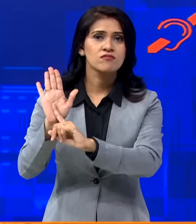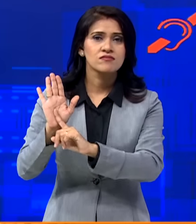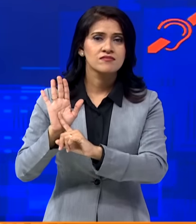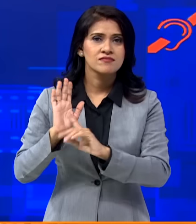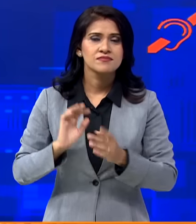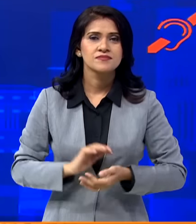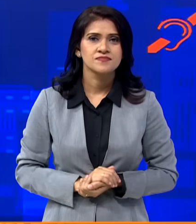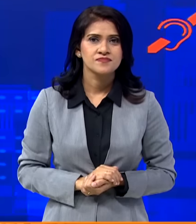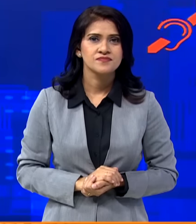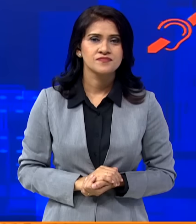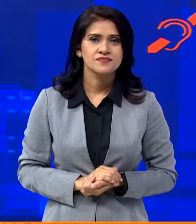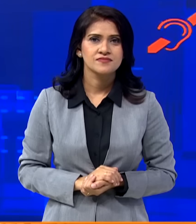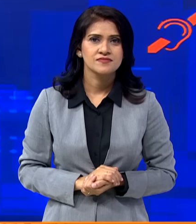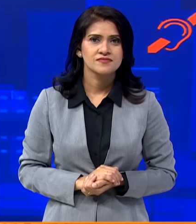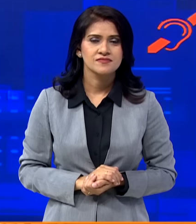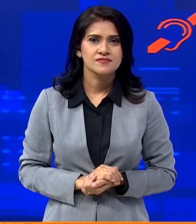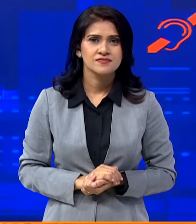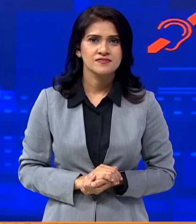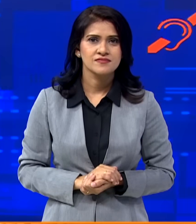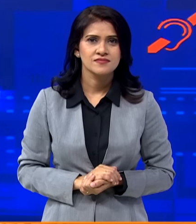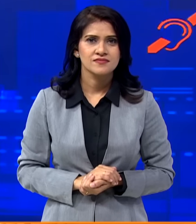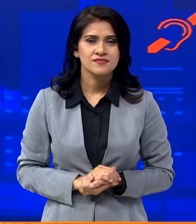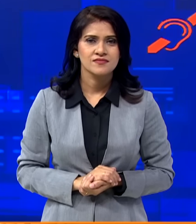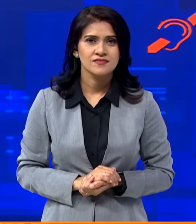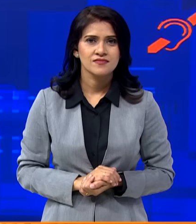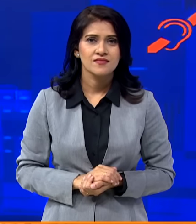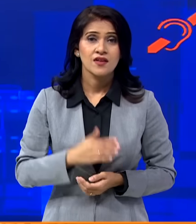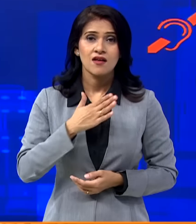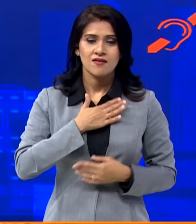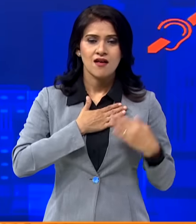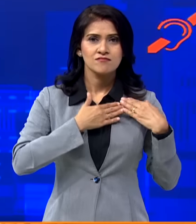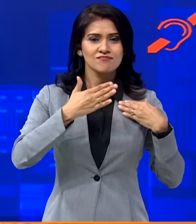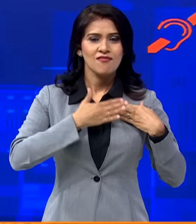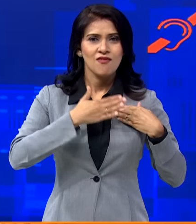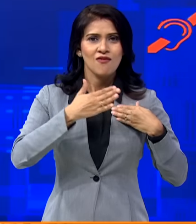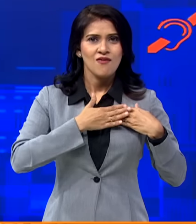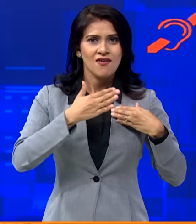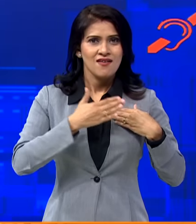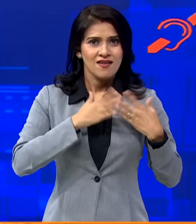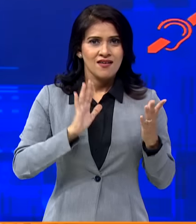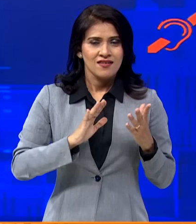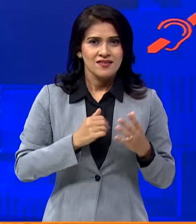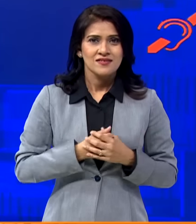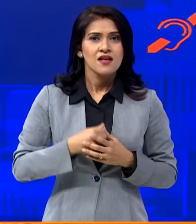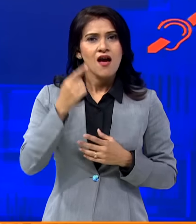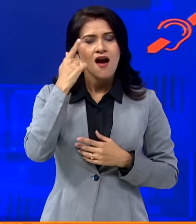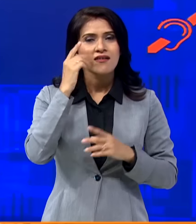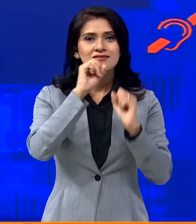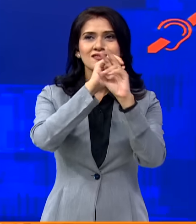तमाचा मेरे सीने की धड़कन है मेरी आंखों के तारे